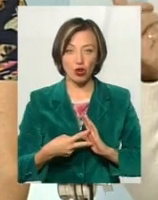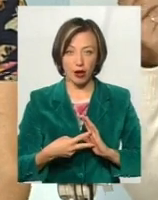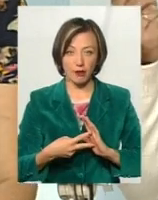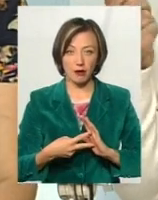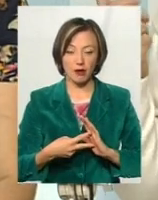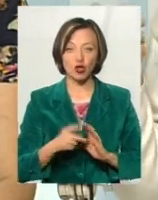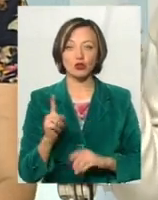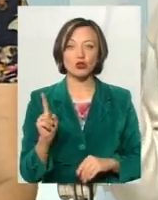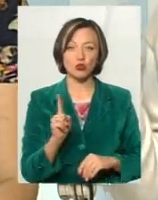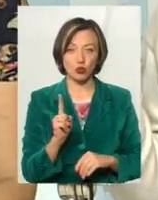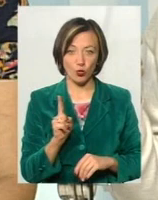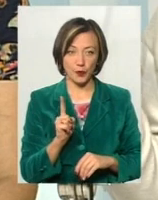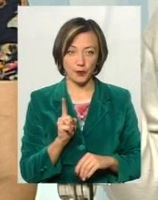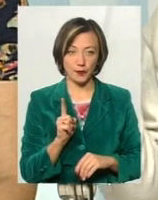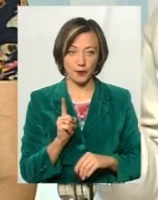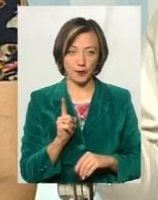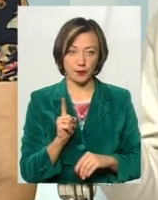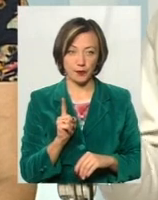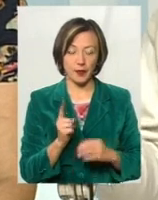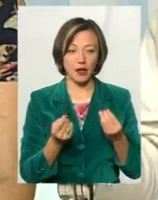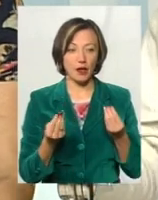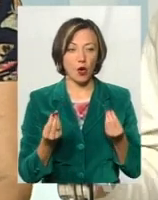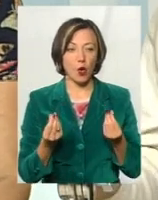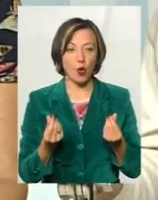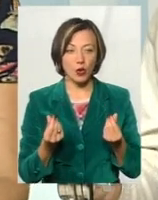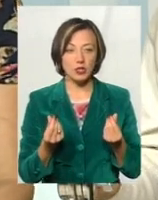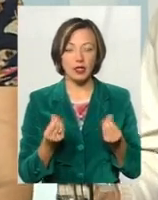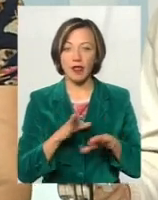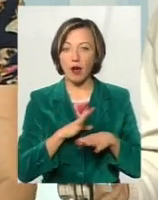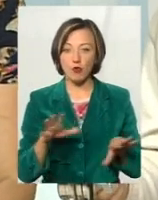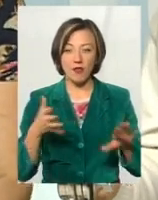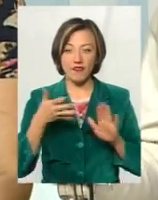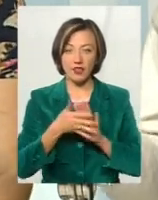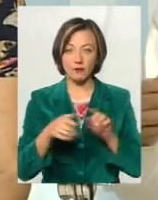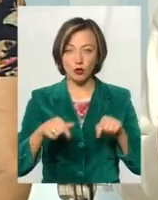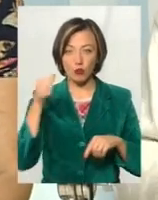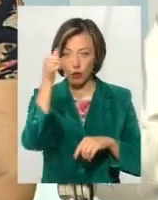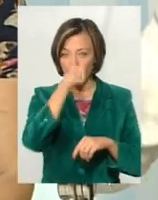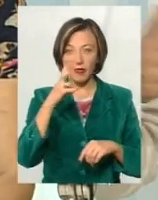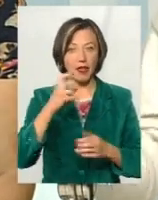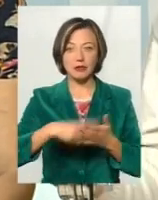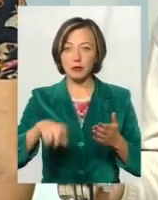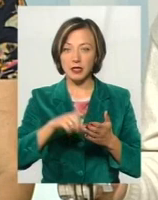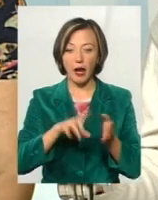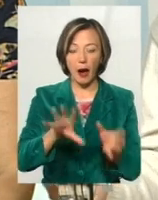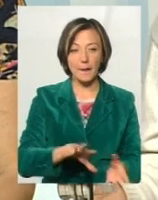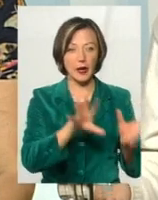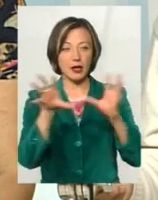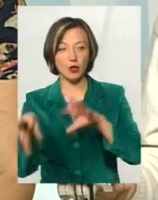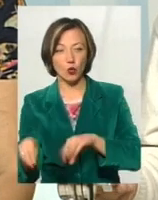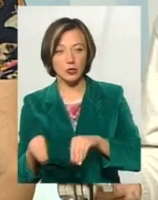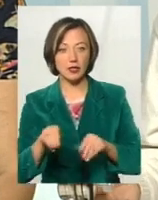передбачає, що кошти, які не були витрачені в цьому році, вони не списуються, а вони переносяться на наступний